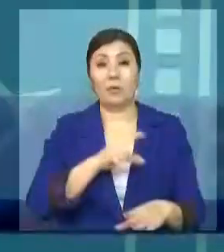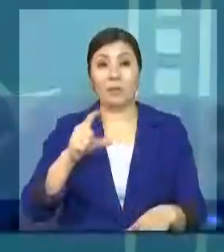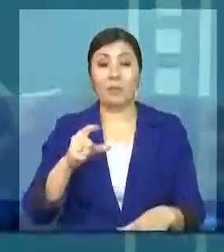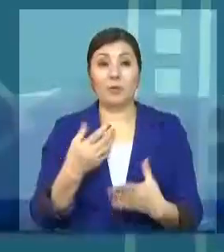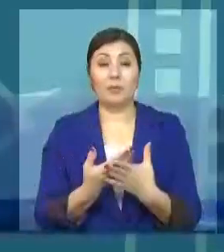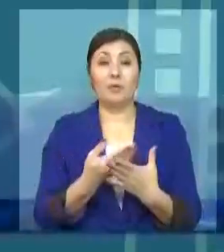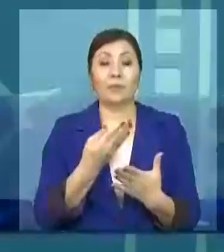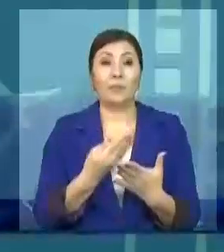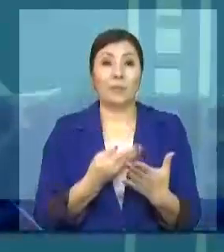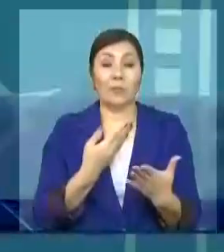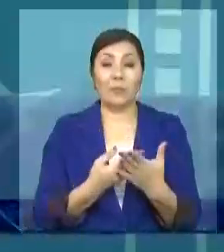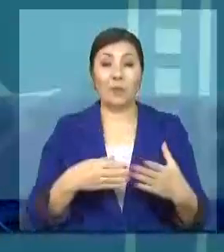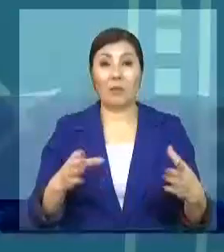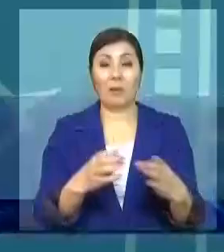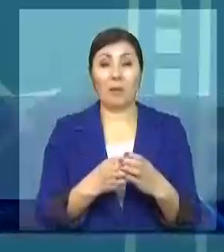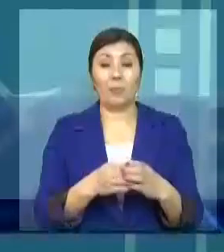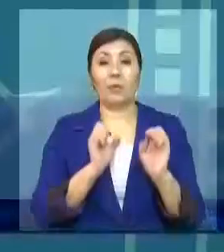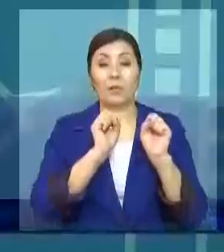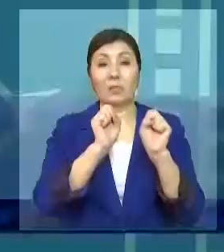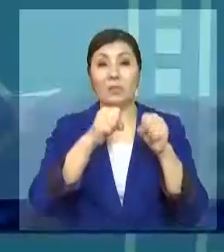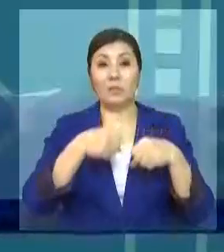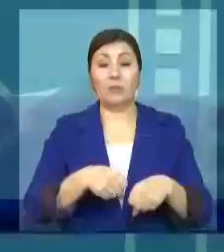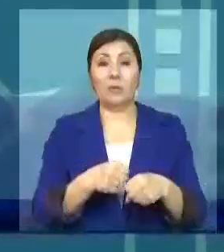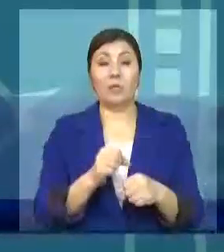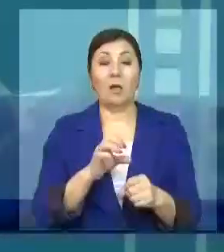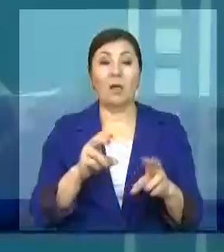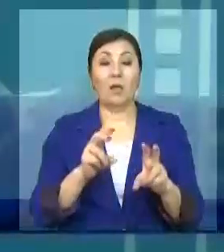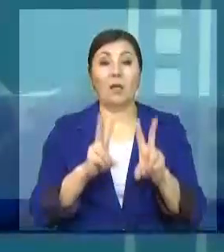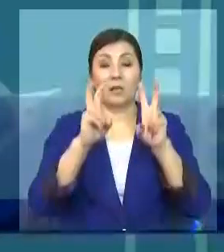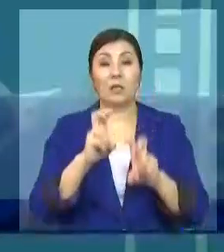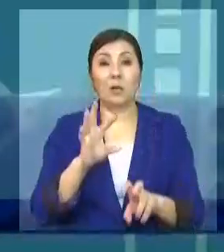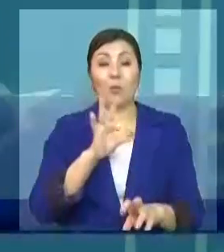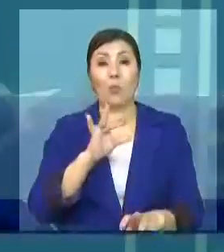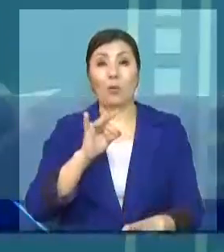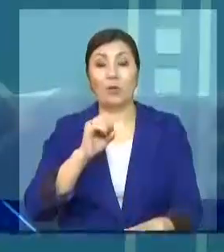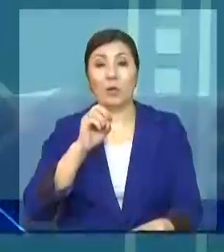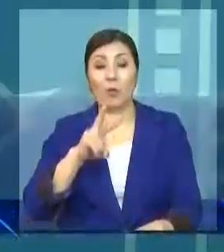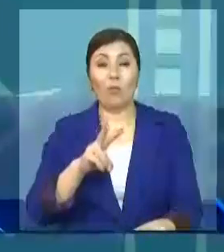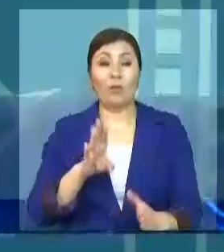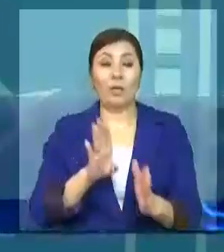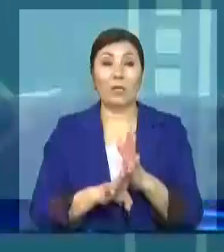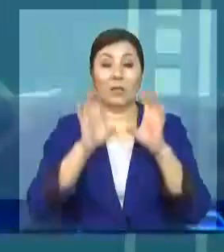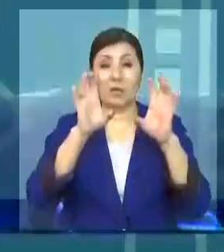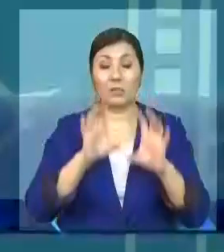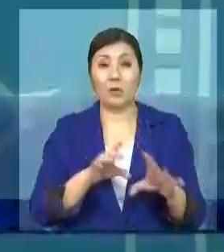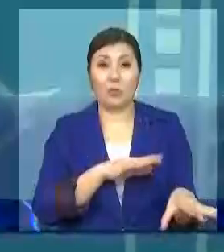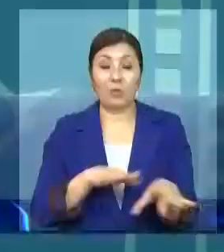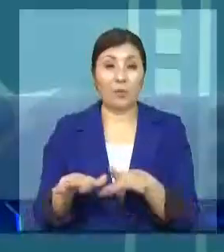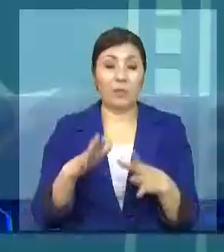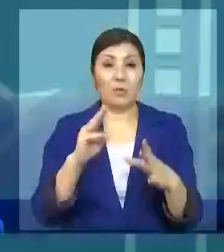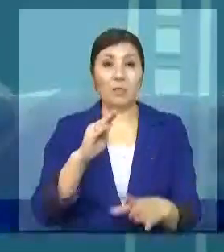рекомендации совета. Это защищенные права ТО «Ореол» на незаконные действия жилищно-коммунального хозяйства города